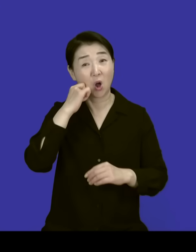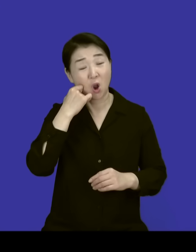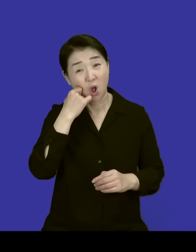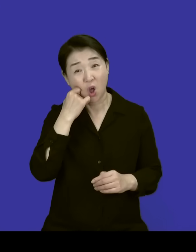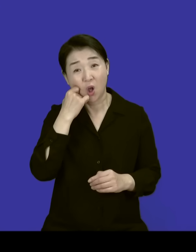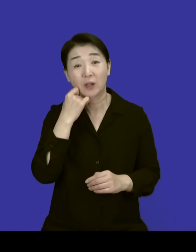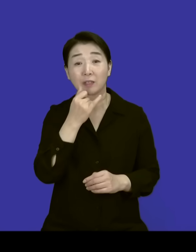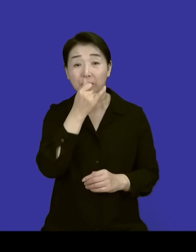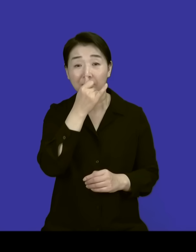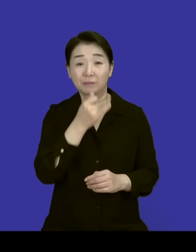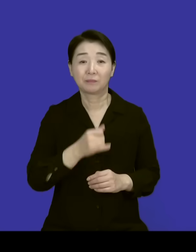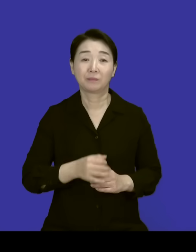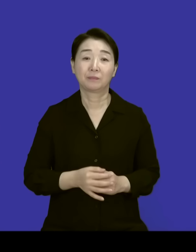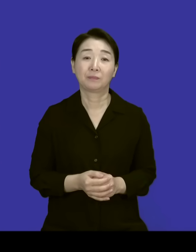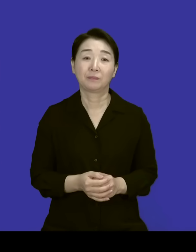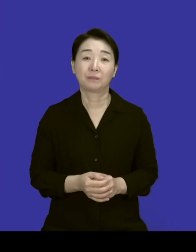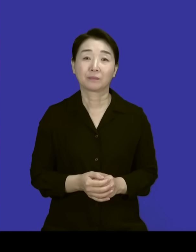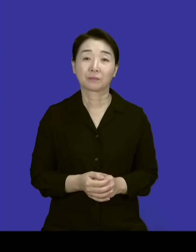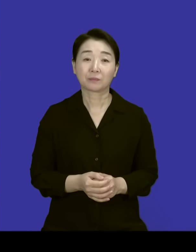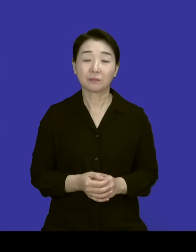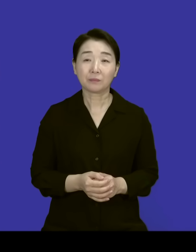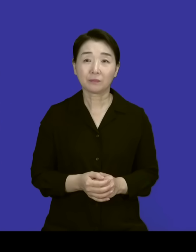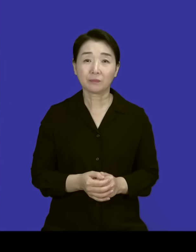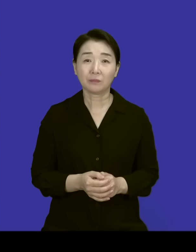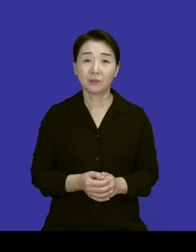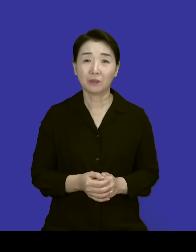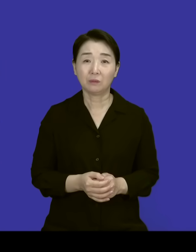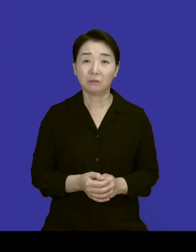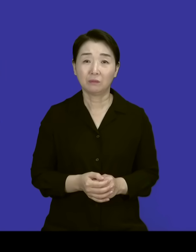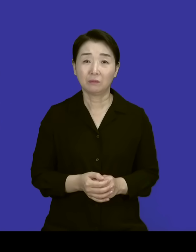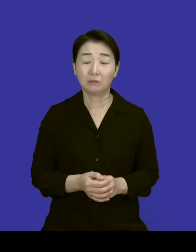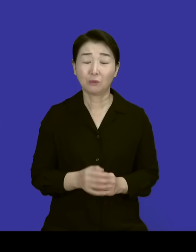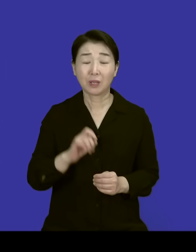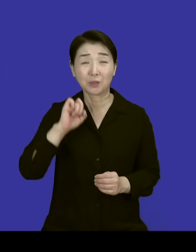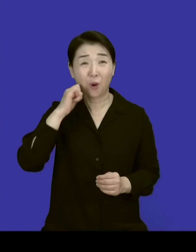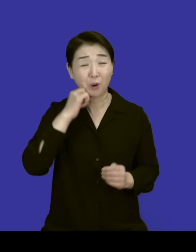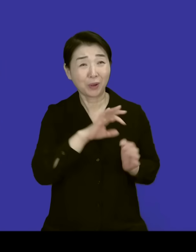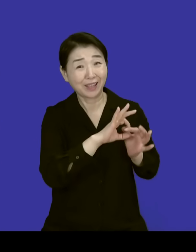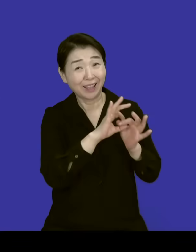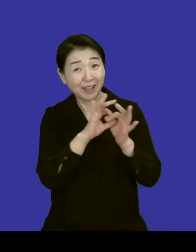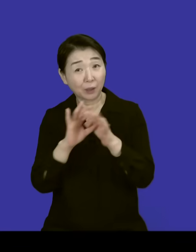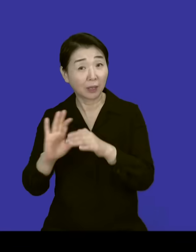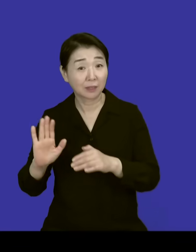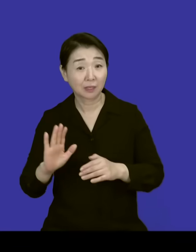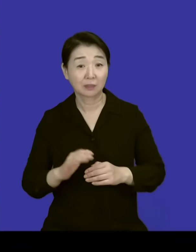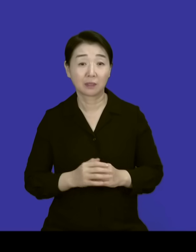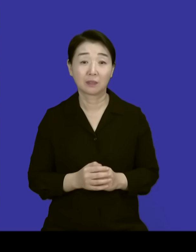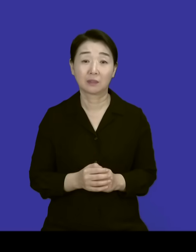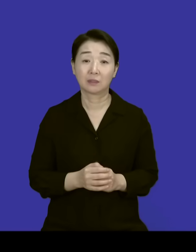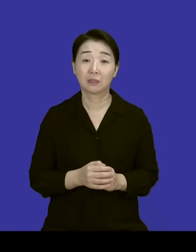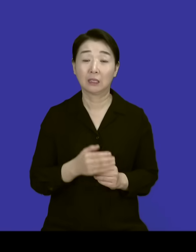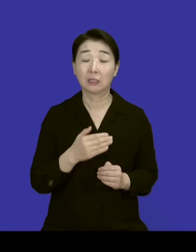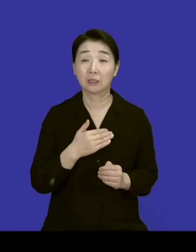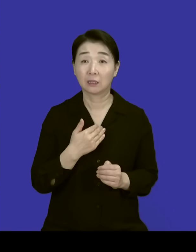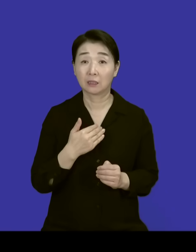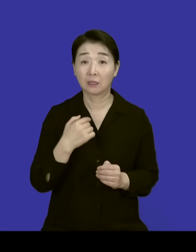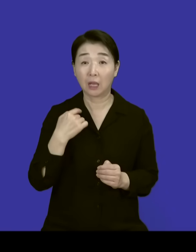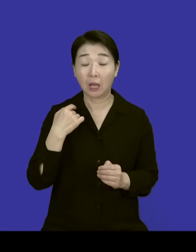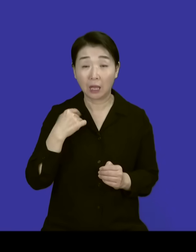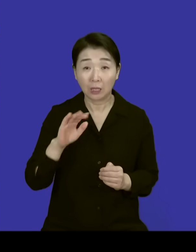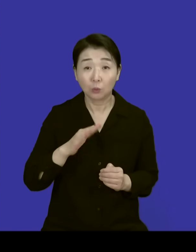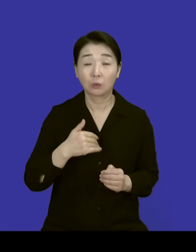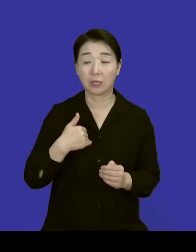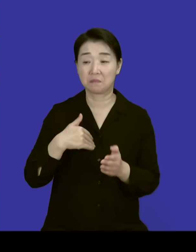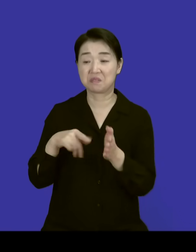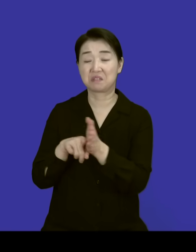달라졌죠 완전 달라졌죠. 예. 그래서 이제 그 상태가 쭉 가는 게 아니잖아요. 또. 그죠? 저는 쭉 갔어요. 쭉 갔어요. 네,